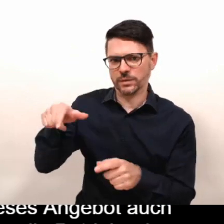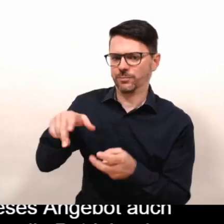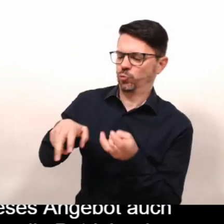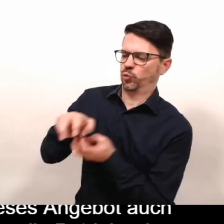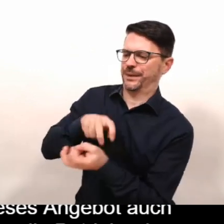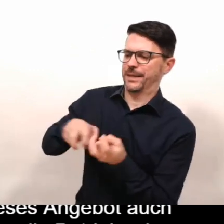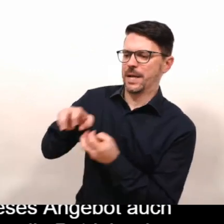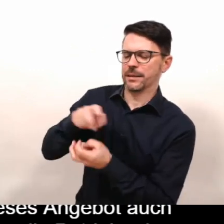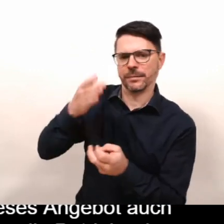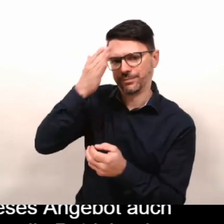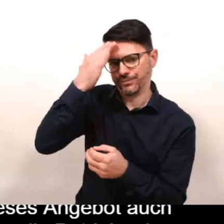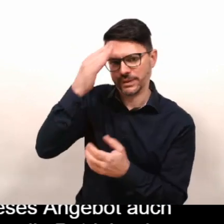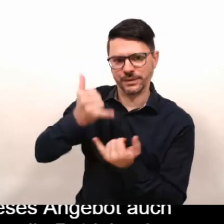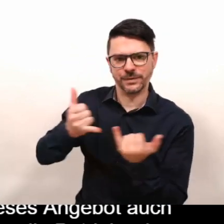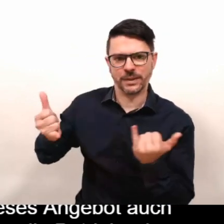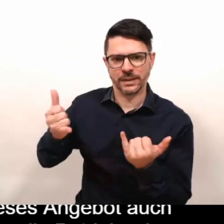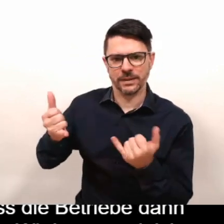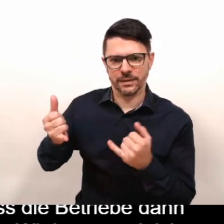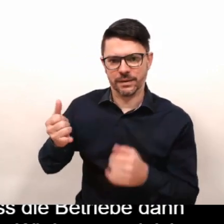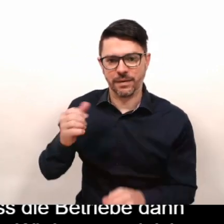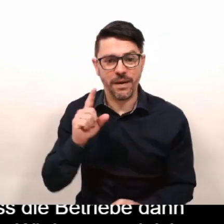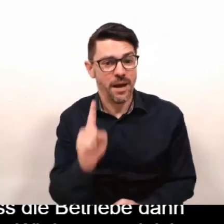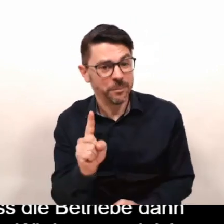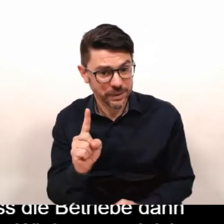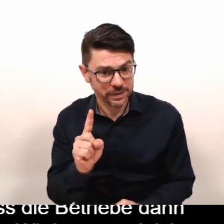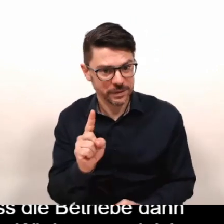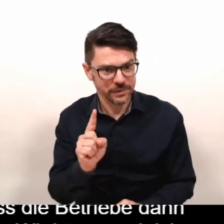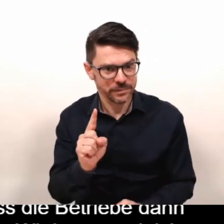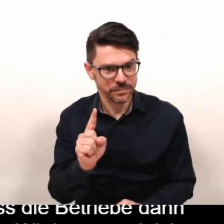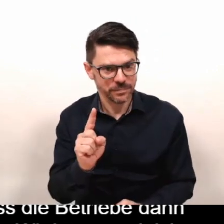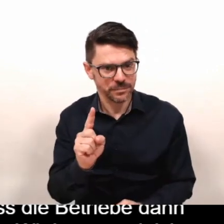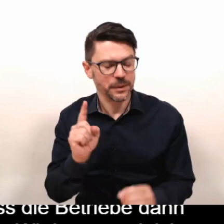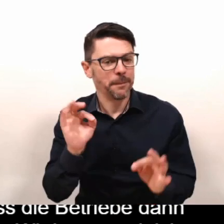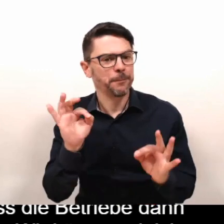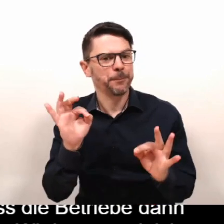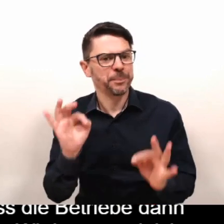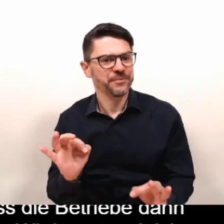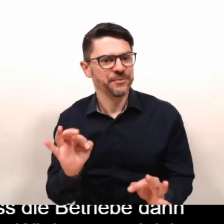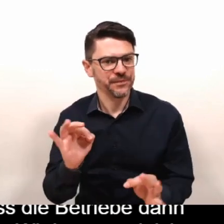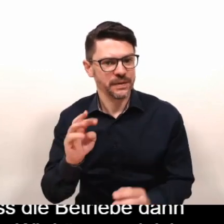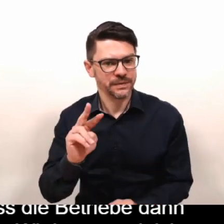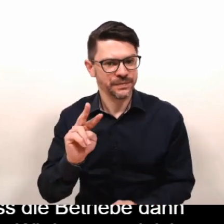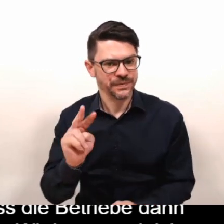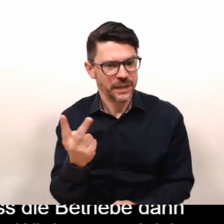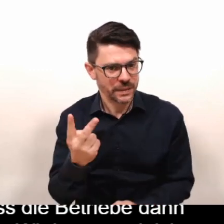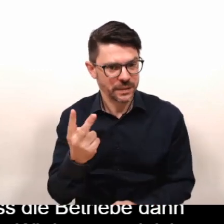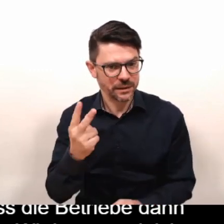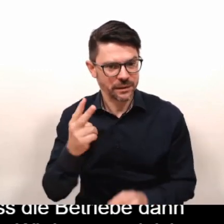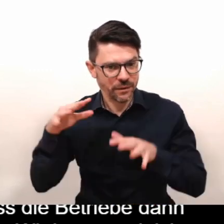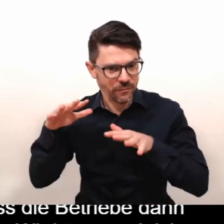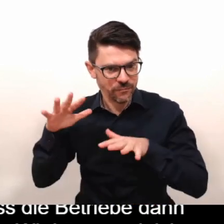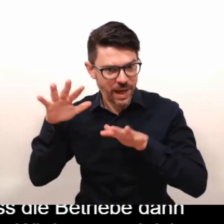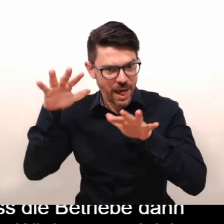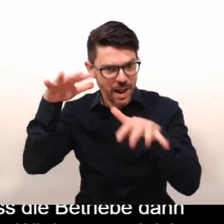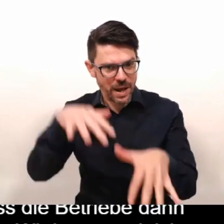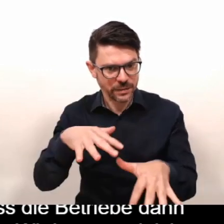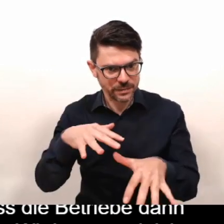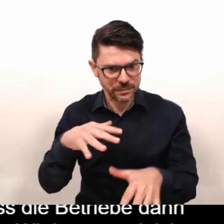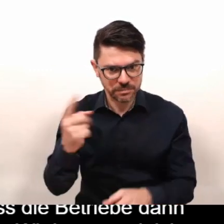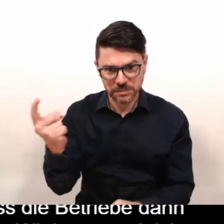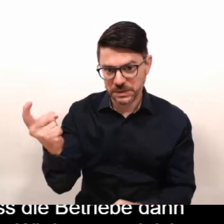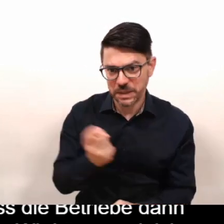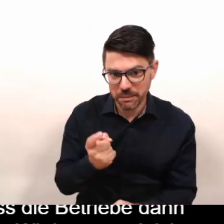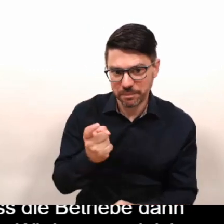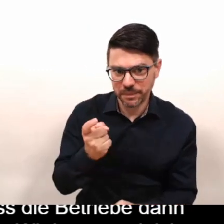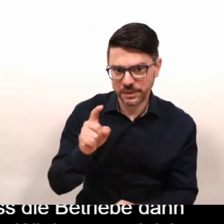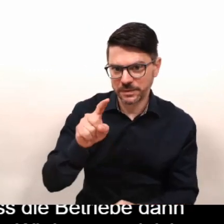Nur eine Zahl dazu, wenn die Gastronomie eben auf Null runtergefahren ist, verlieren die täglich fast 100 Millionen